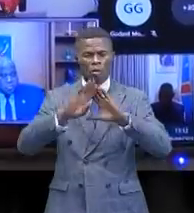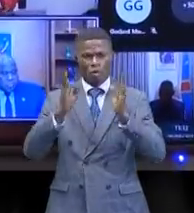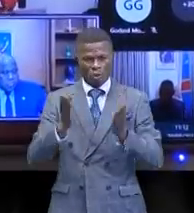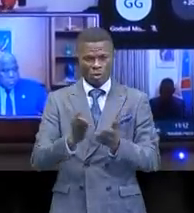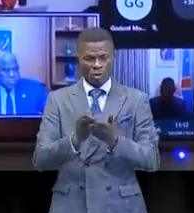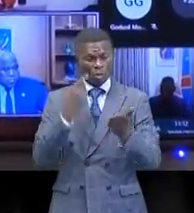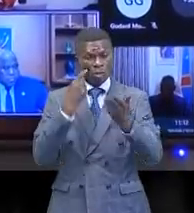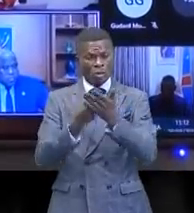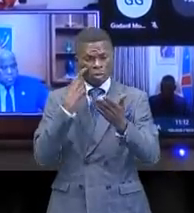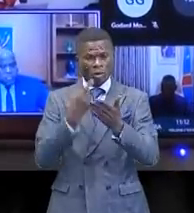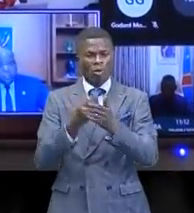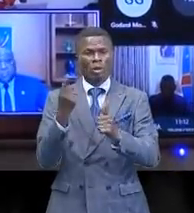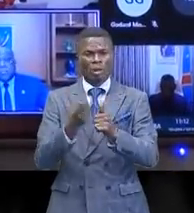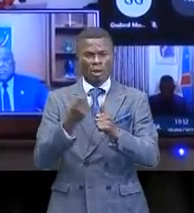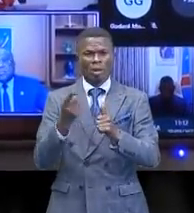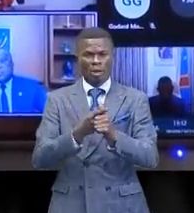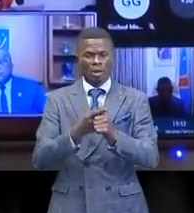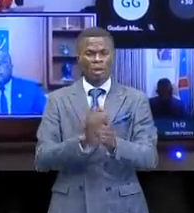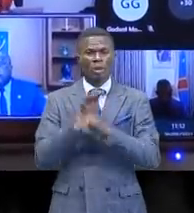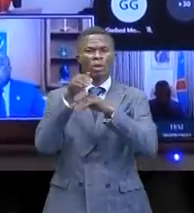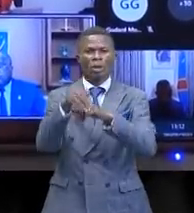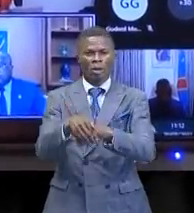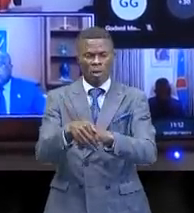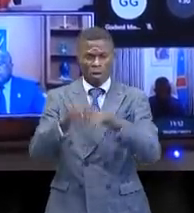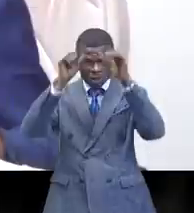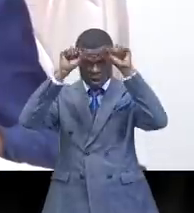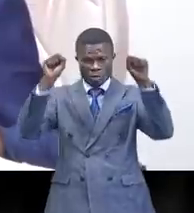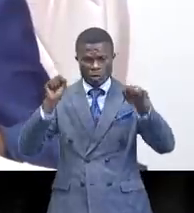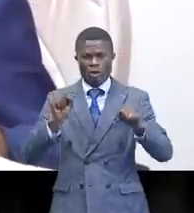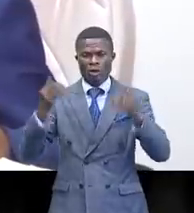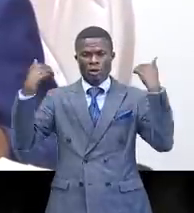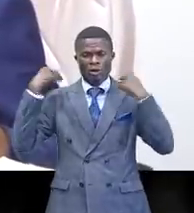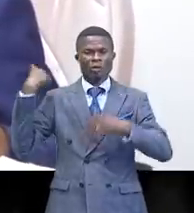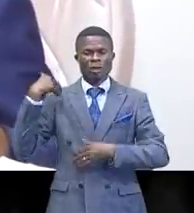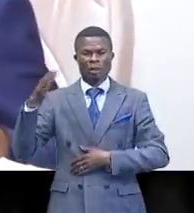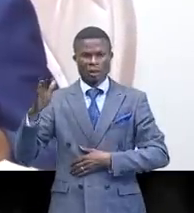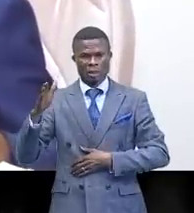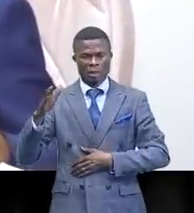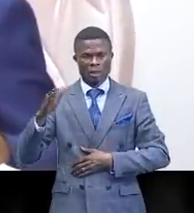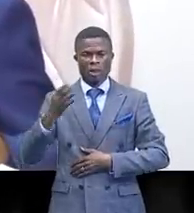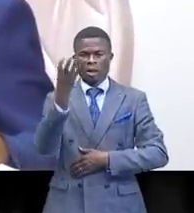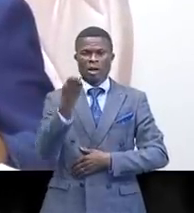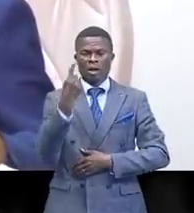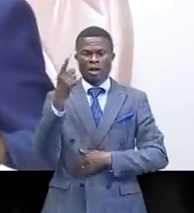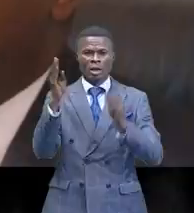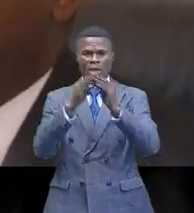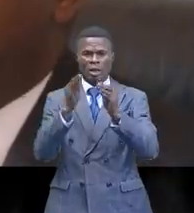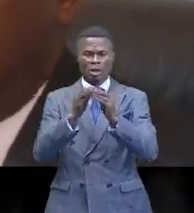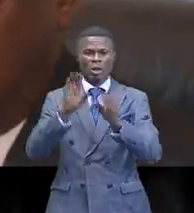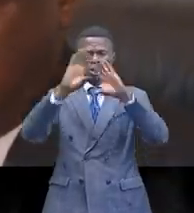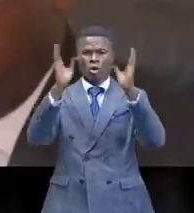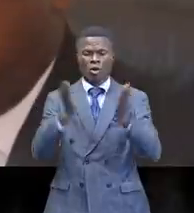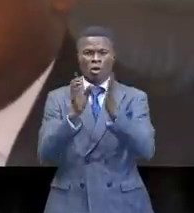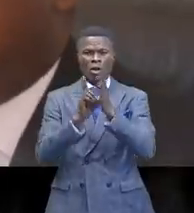a été marqué notamment par la participation du président de la République, chef de l'État, au 41e sommet de la Communauté